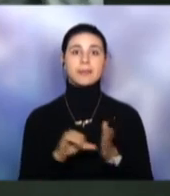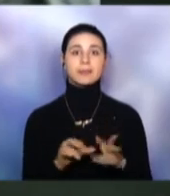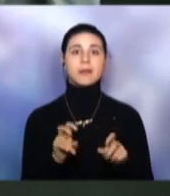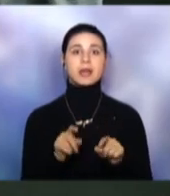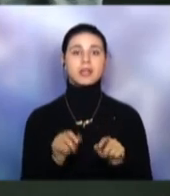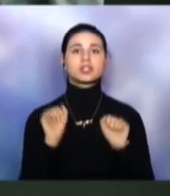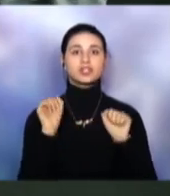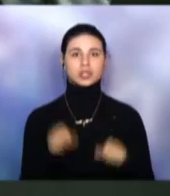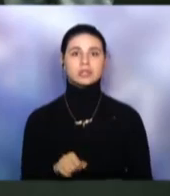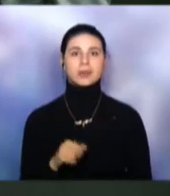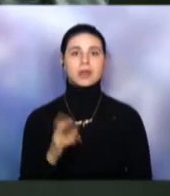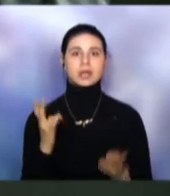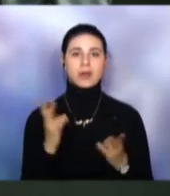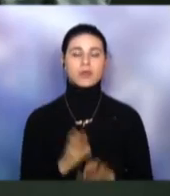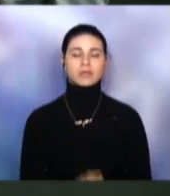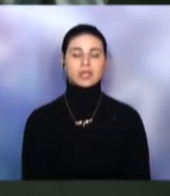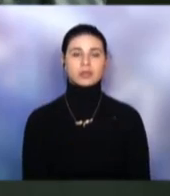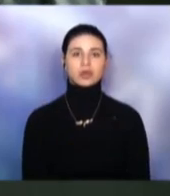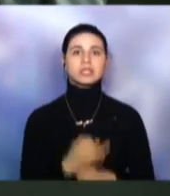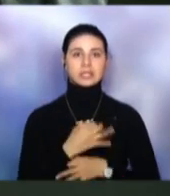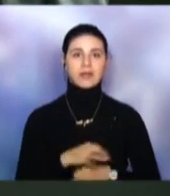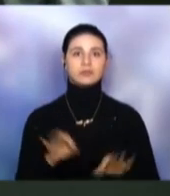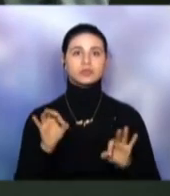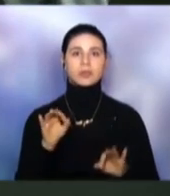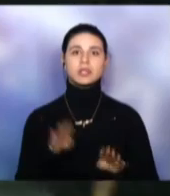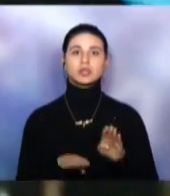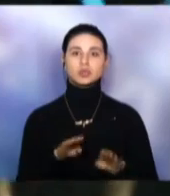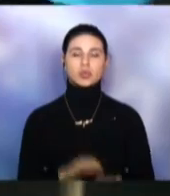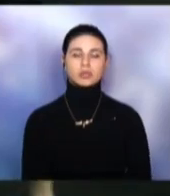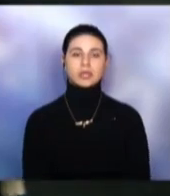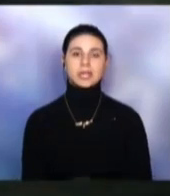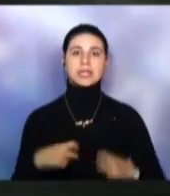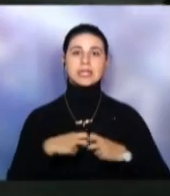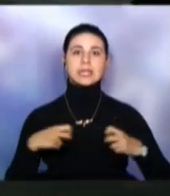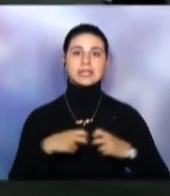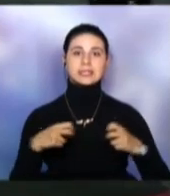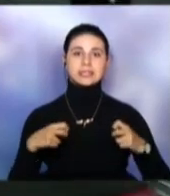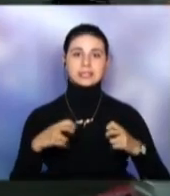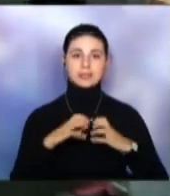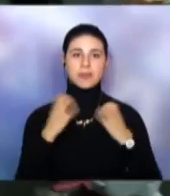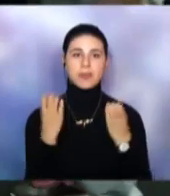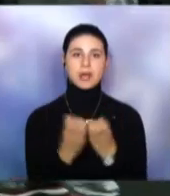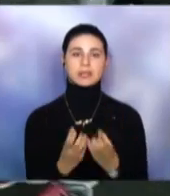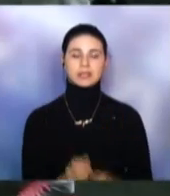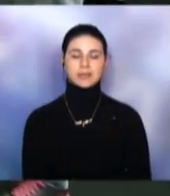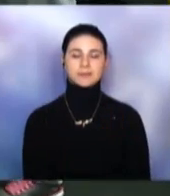სახით შეიძლება გამოიყენოთ თავისუფალი ზონა, რეზინის ბანდი,